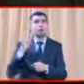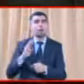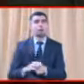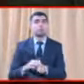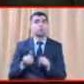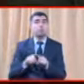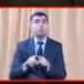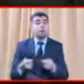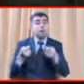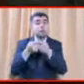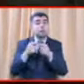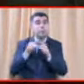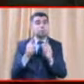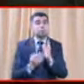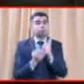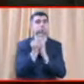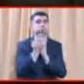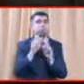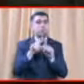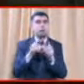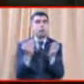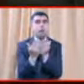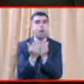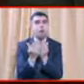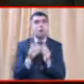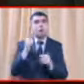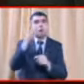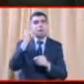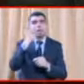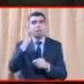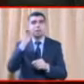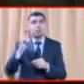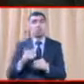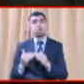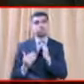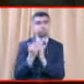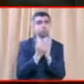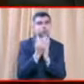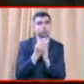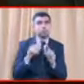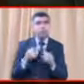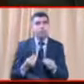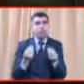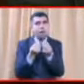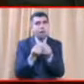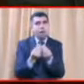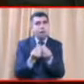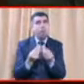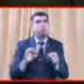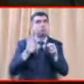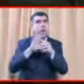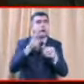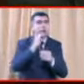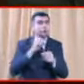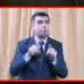نسبه التمدرس تحسنت لا في الابتدائي لا في الاعدادي لا في الثانوي. ولكن انا كنشاطركم في هذا الاطار، باقيه